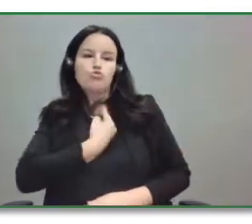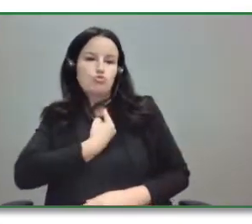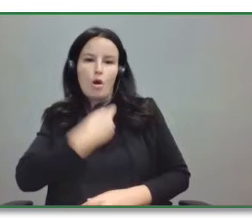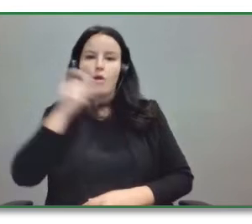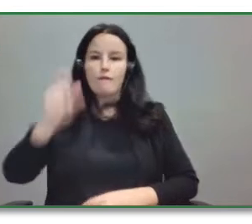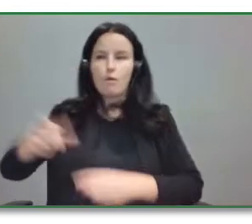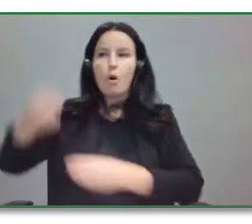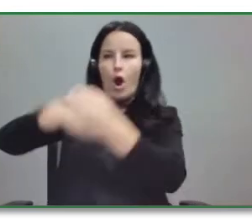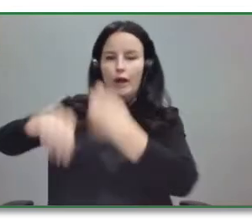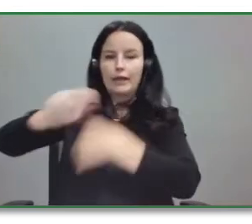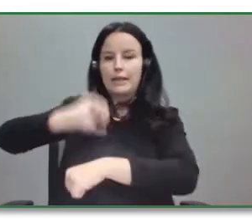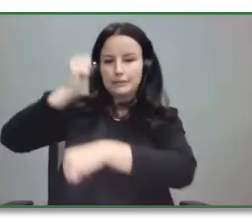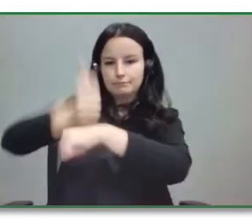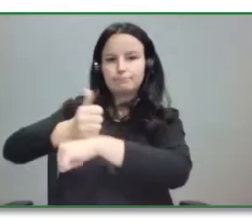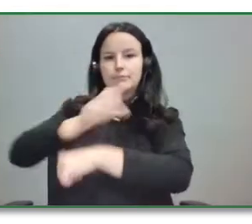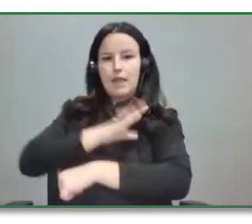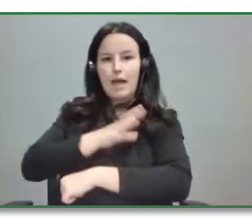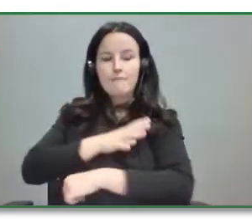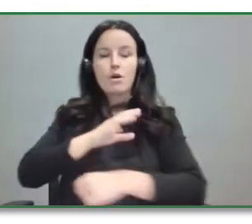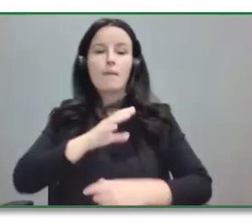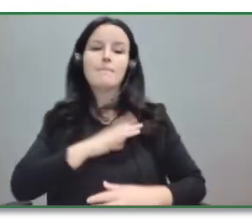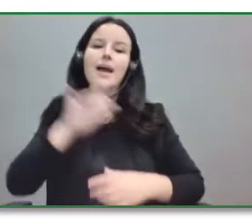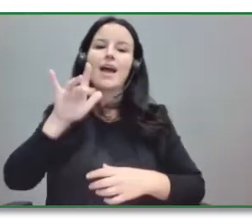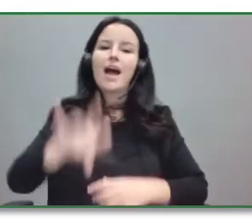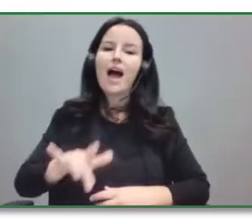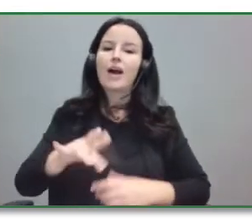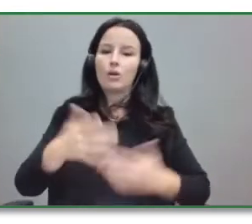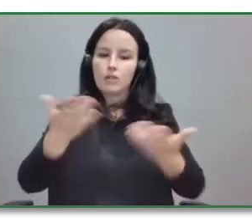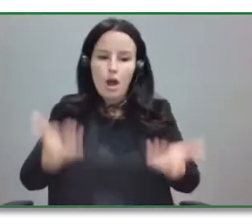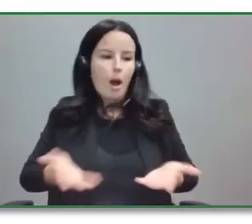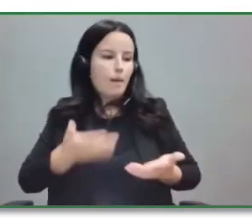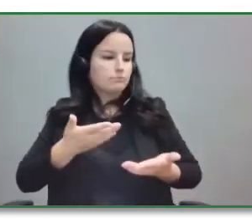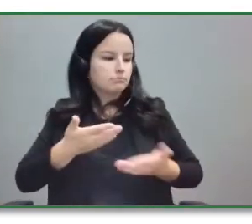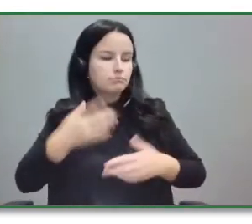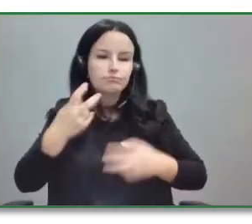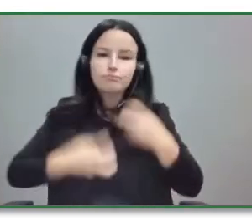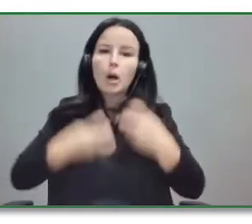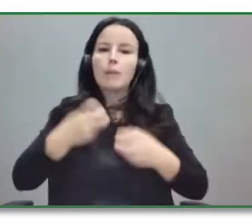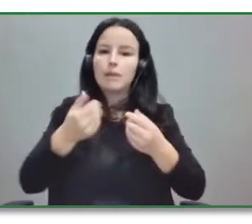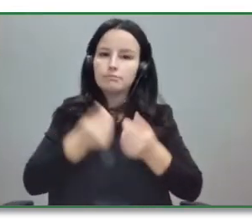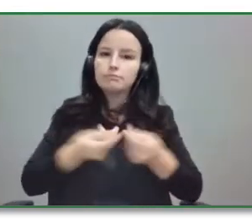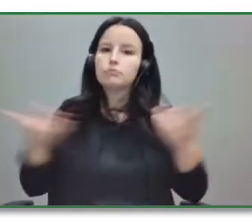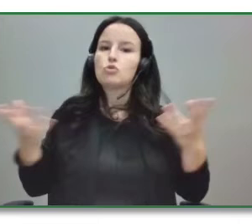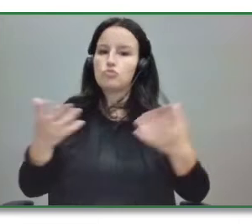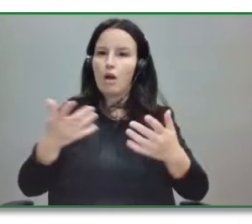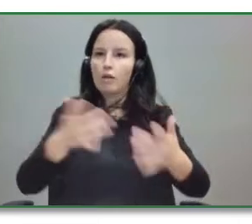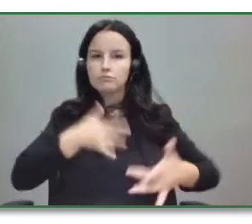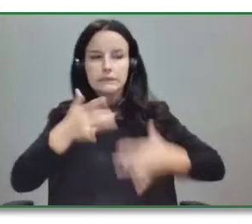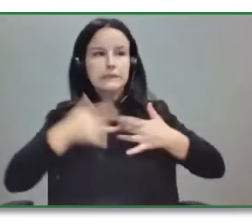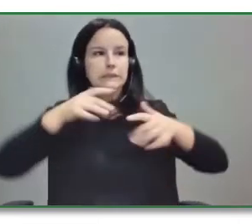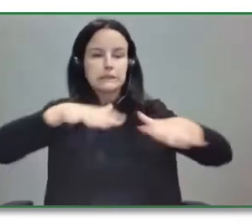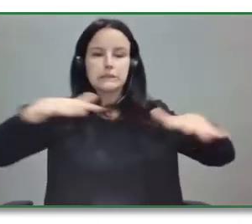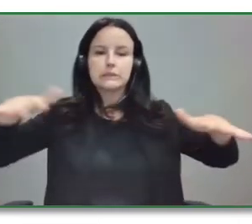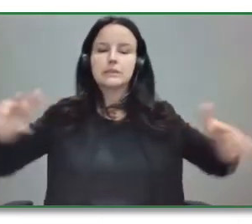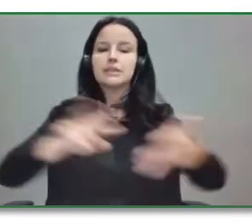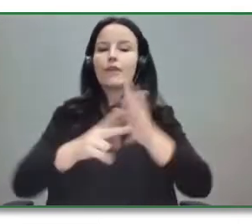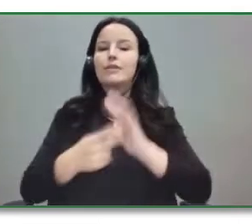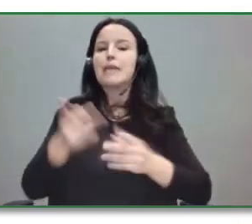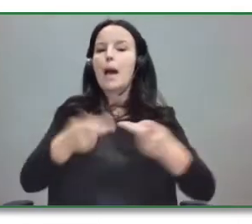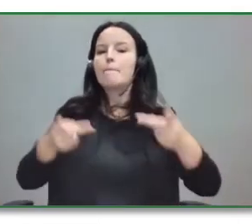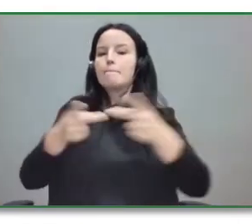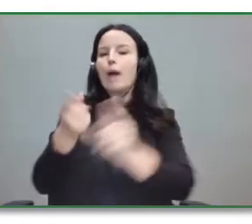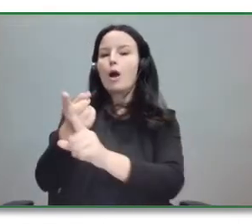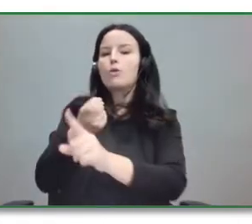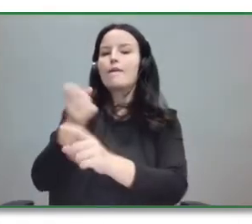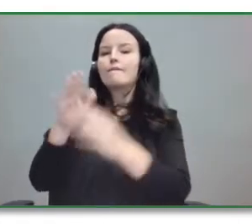Cependant, en raison de la sensibilisation à ce problème, les parcs d'East Bay prévoient installer une prise de courant